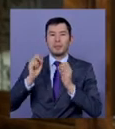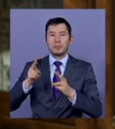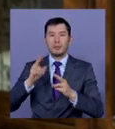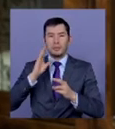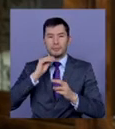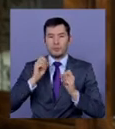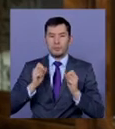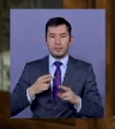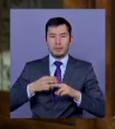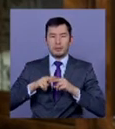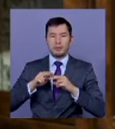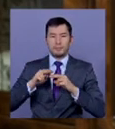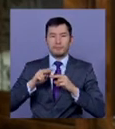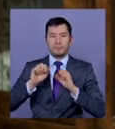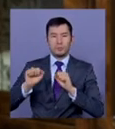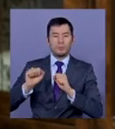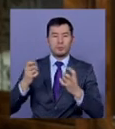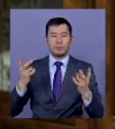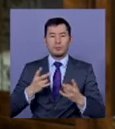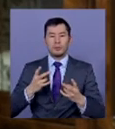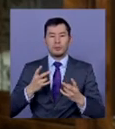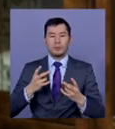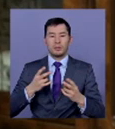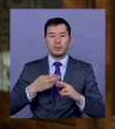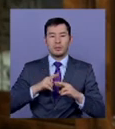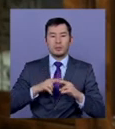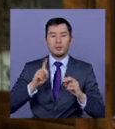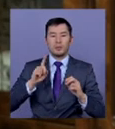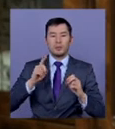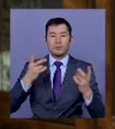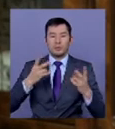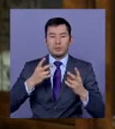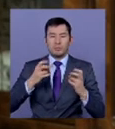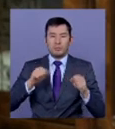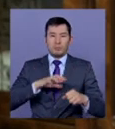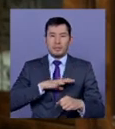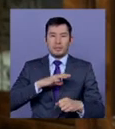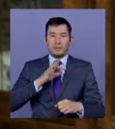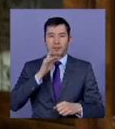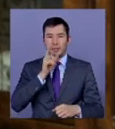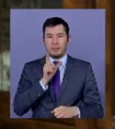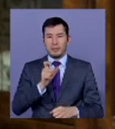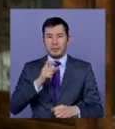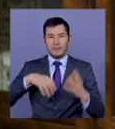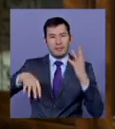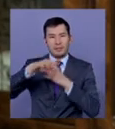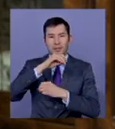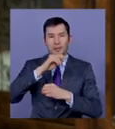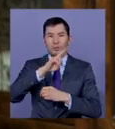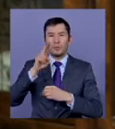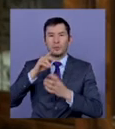Алдын ала шараларын, бәлкім сол азаматтарымызды қысқа мерзімге Қазақстанға қайтару, бәлкім немесе Иран арқылы ұшатын